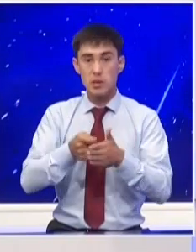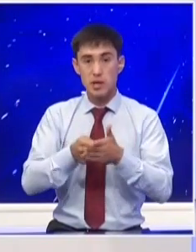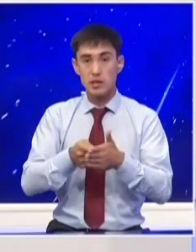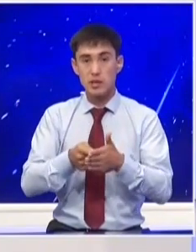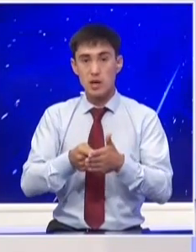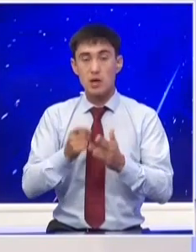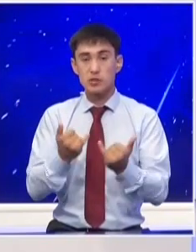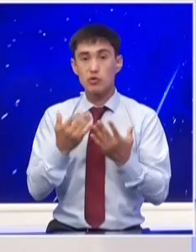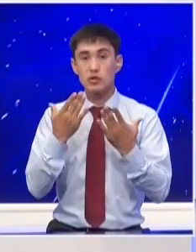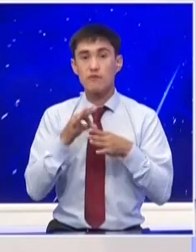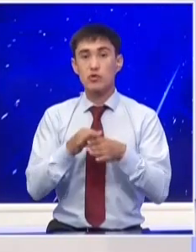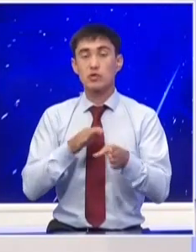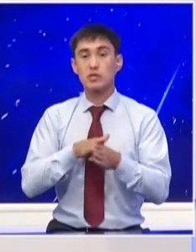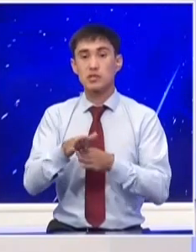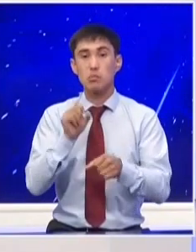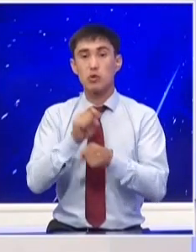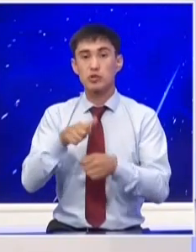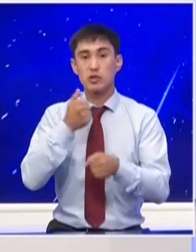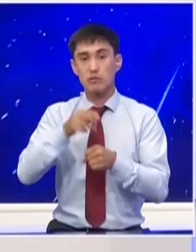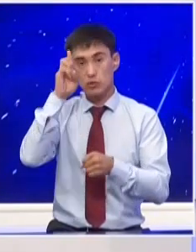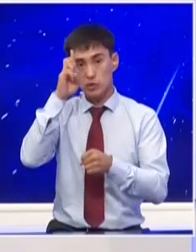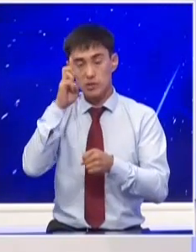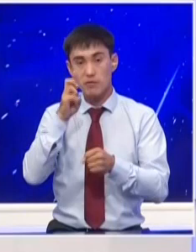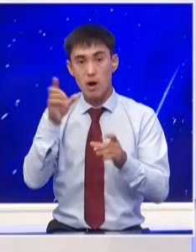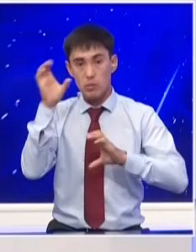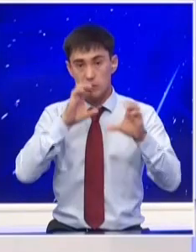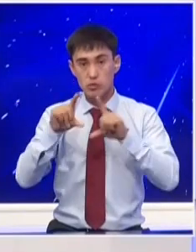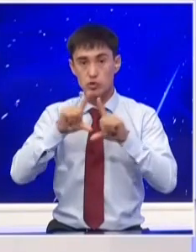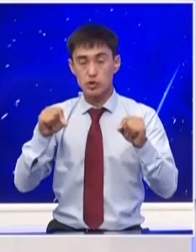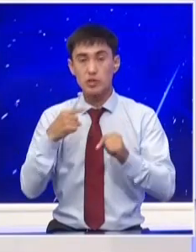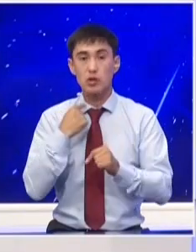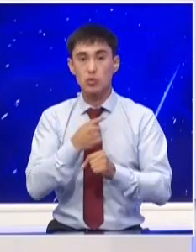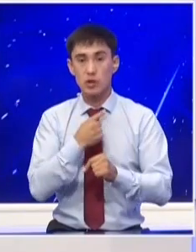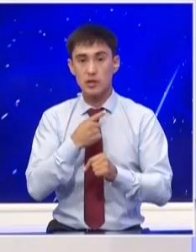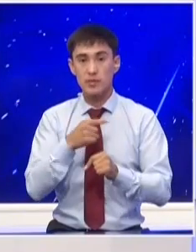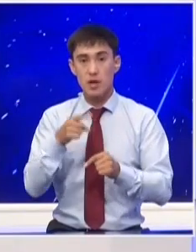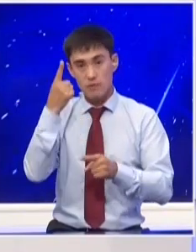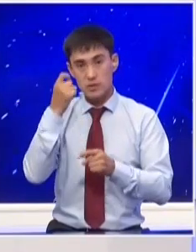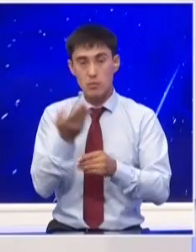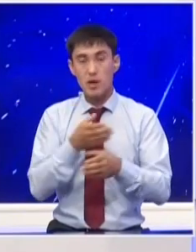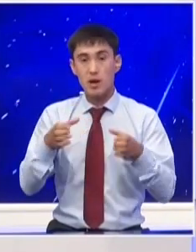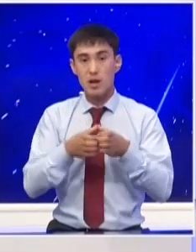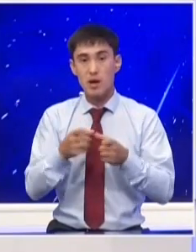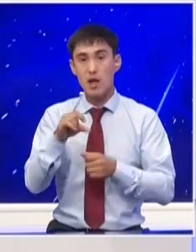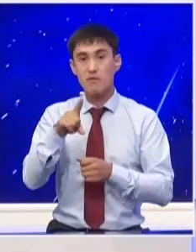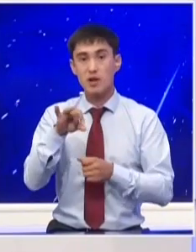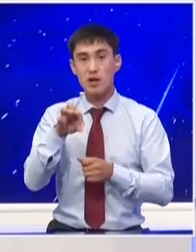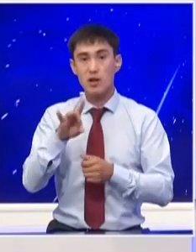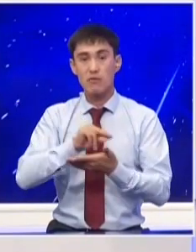том, как на сегодня ведется реализация поручения главы государства в образовательных учреждениях Талдыкургана, выясняла моя коллега Эльвира